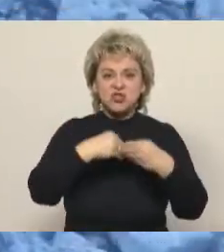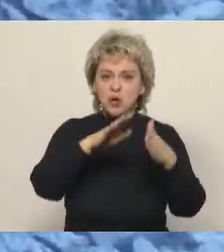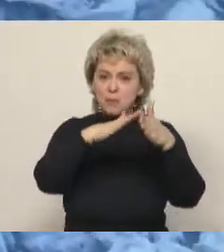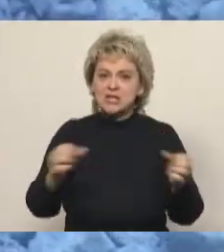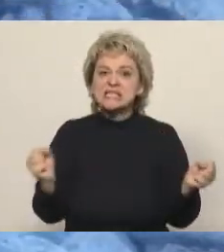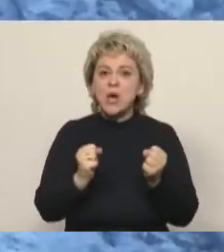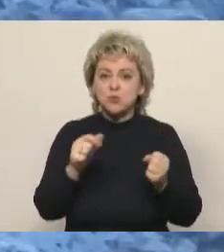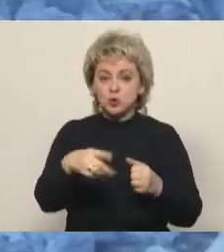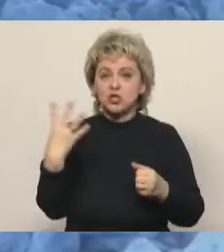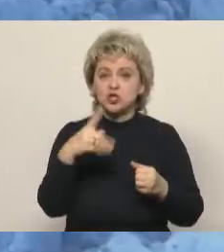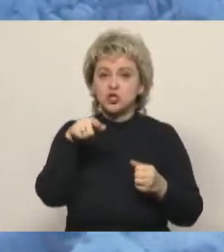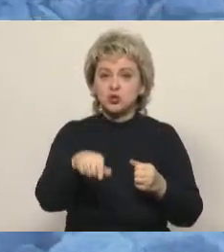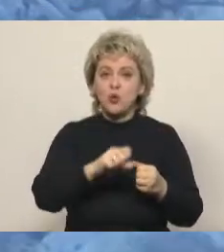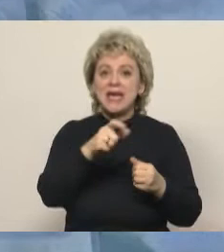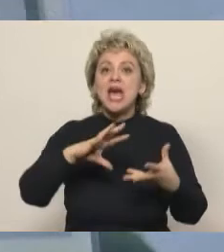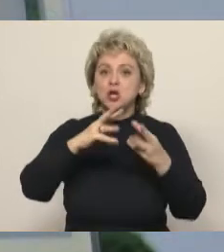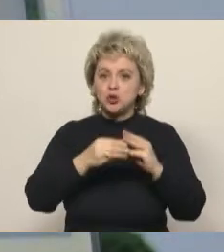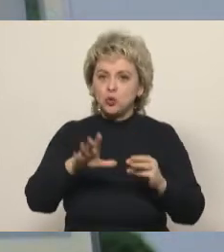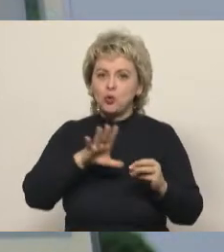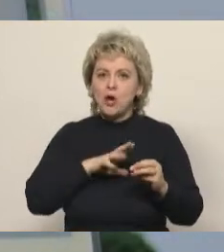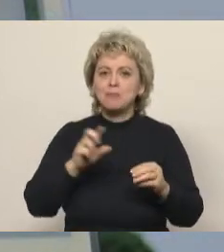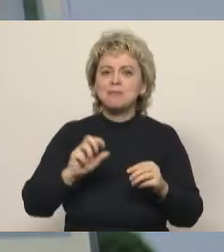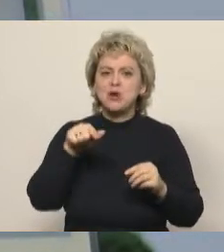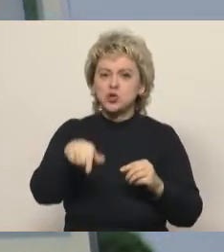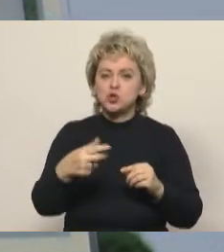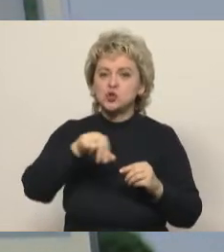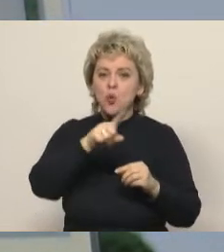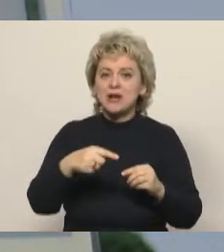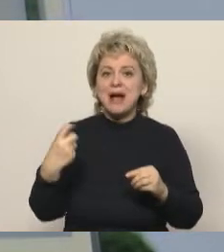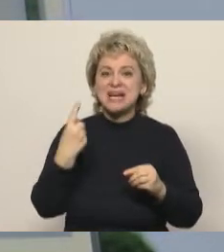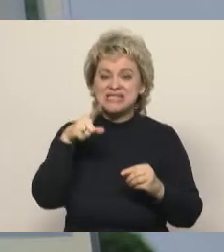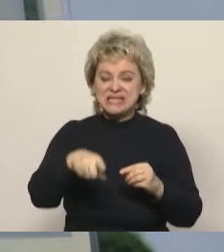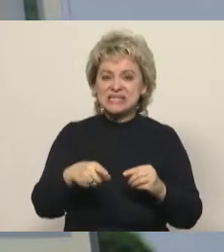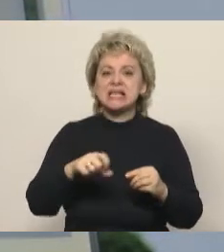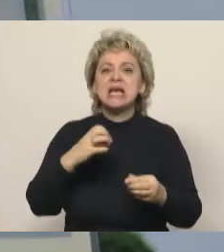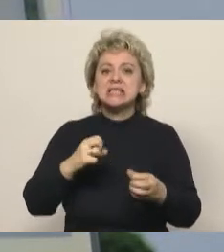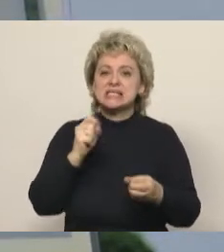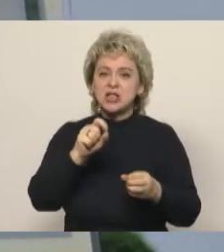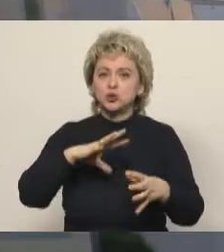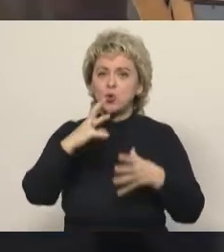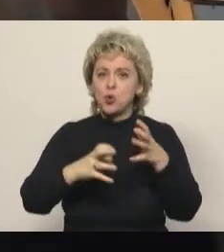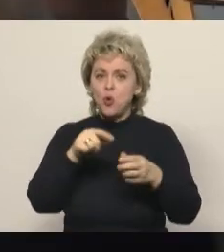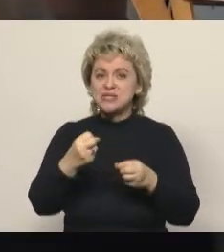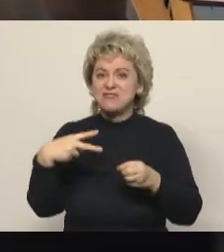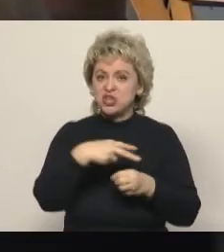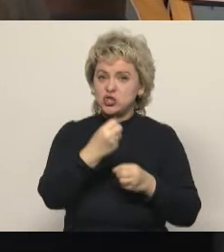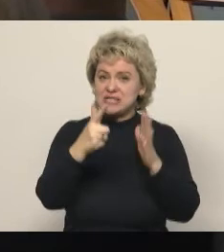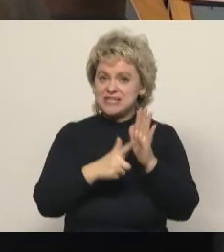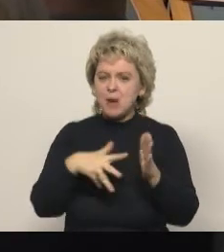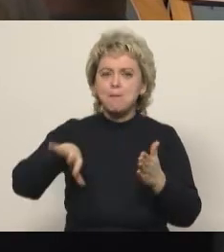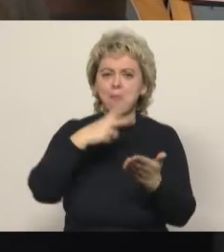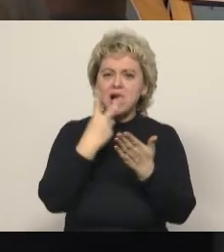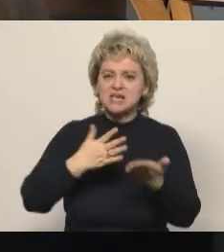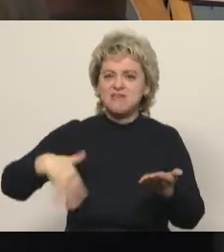палатки, замерзли. Четвертый фильм, итоговый, стал бронзовым призером 11-го кинофестиваля «Золотой глобус» 2017. Здесь показан